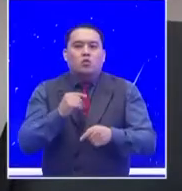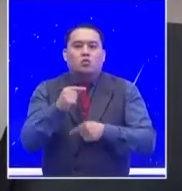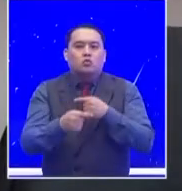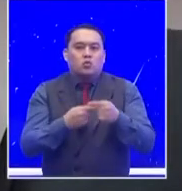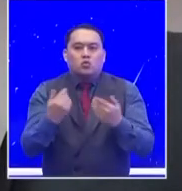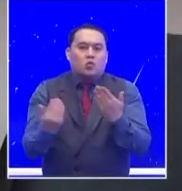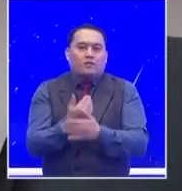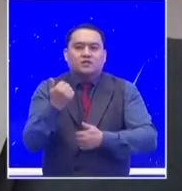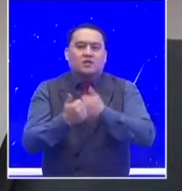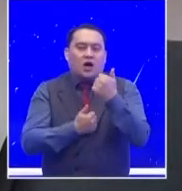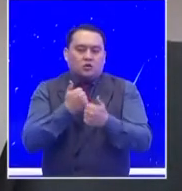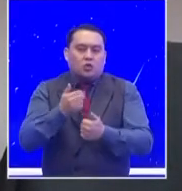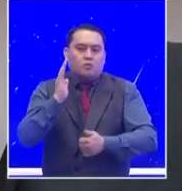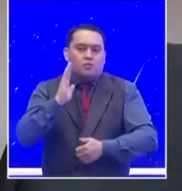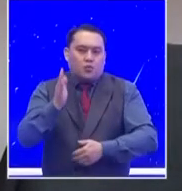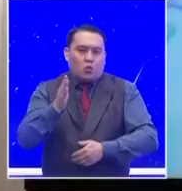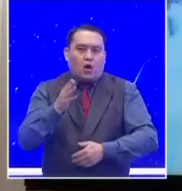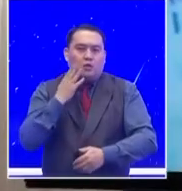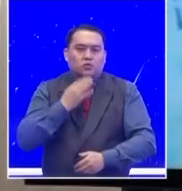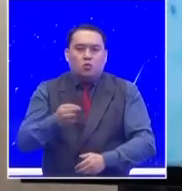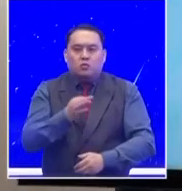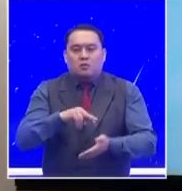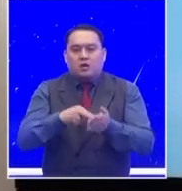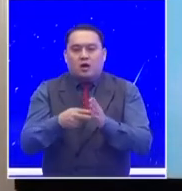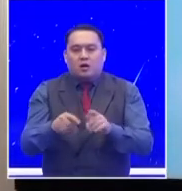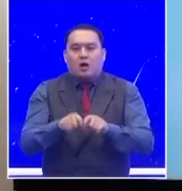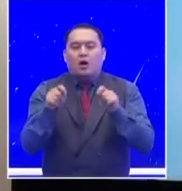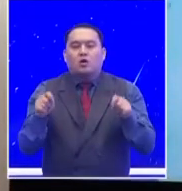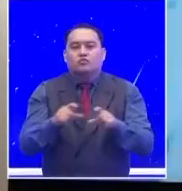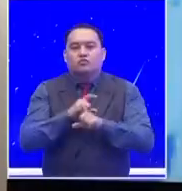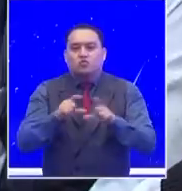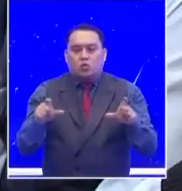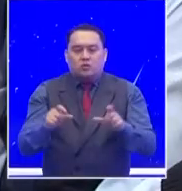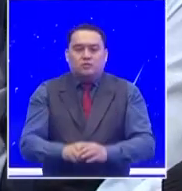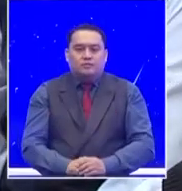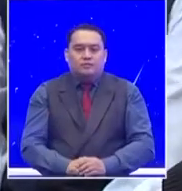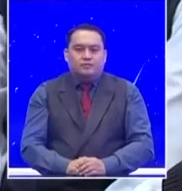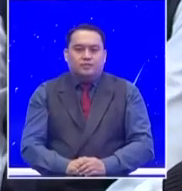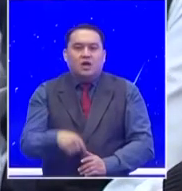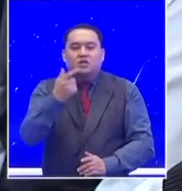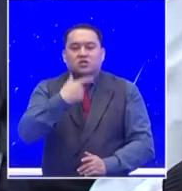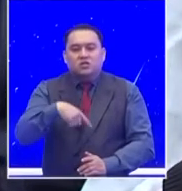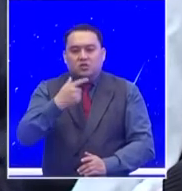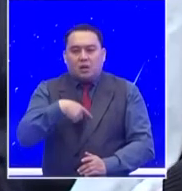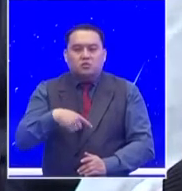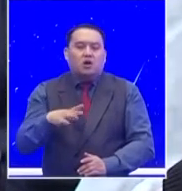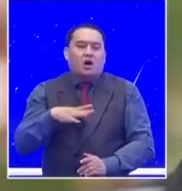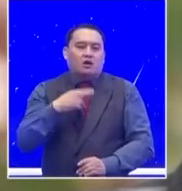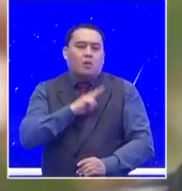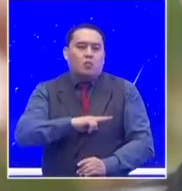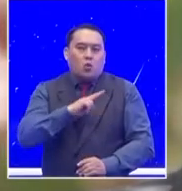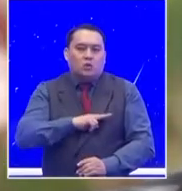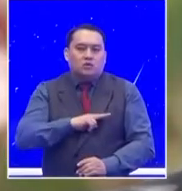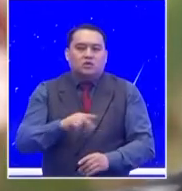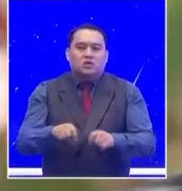новые состязания, а в скором времени в ЖТСУ планируется открытие школы Айтыса. Сам же Акан-импровизатор сейчас работает